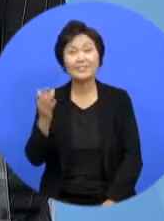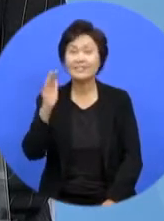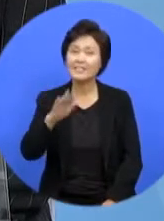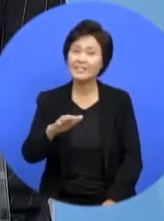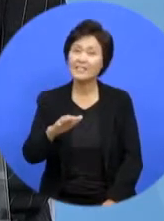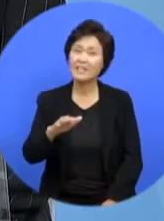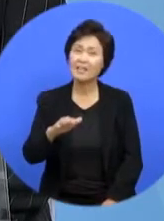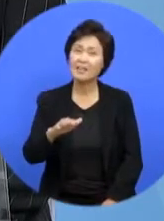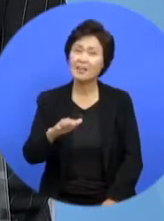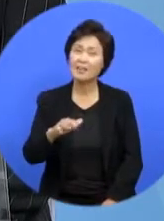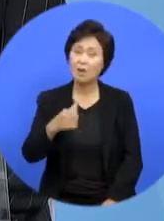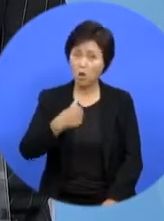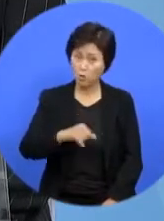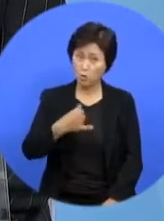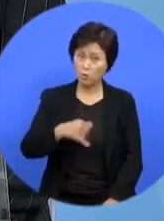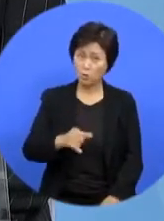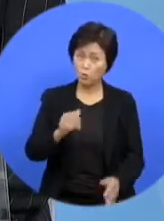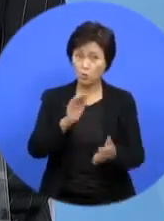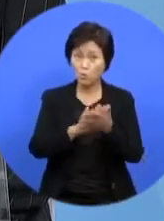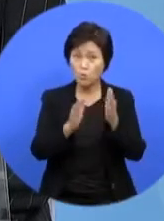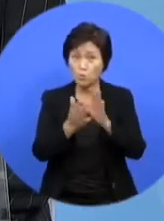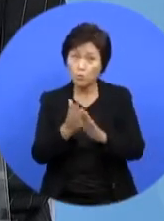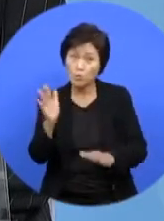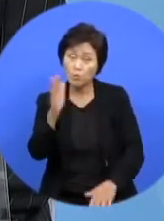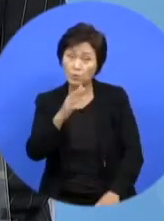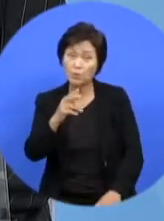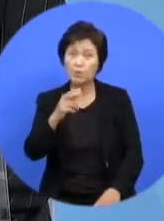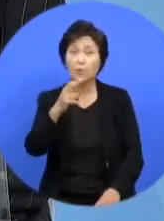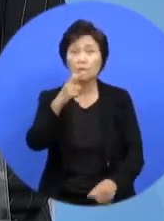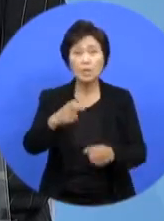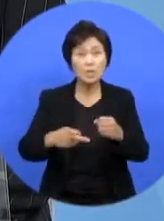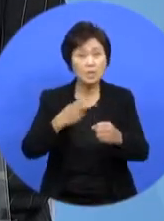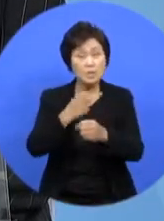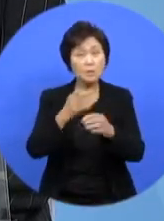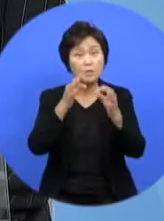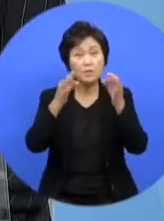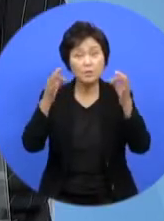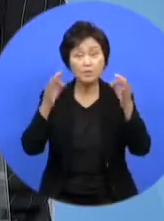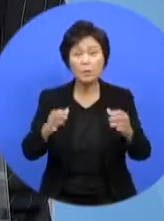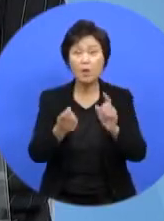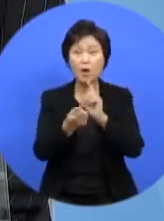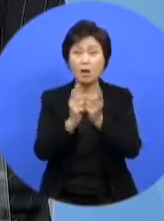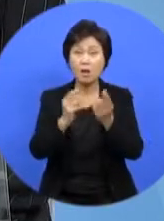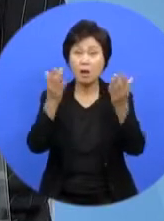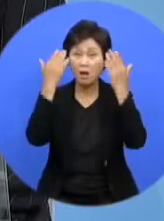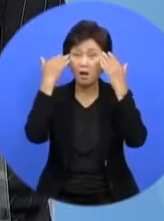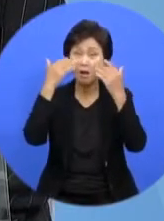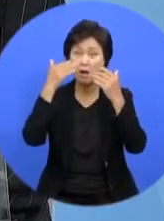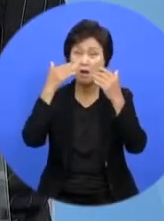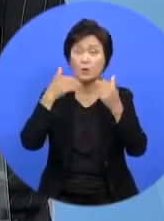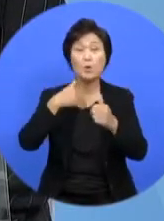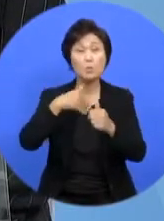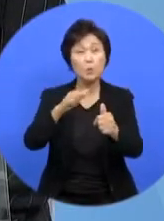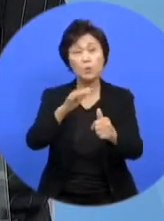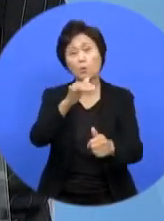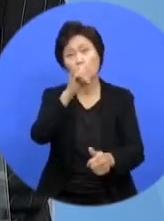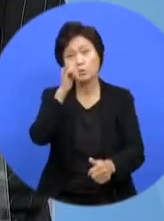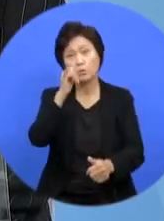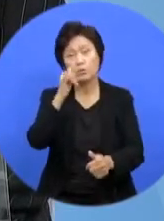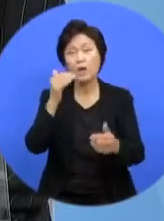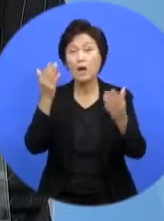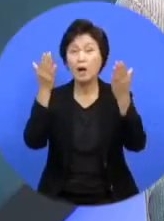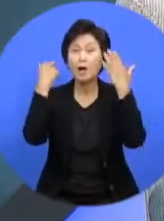자녀를 유치원에서부터 12년 동안을 이 학교를 보내고 있다고 하셨거든요. 네, 그런데 어떻게 이 학교를 선택하게 되신 거예요,